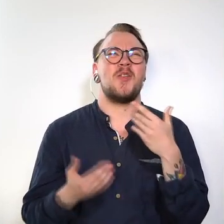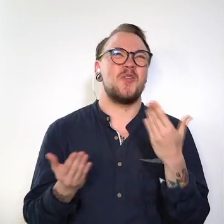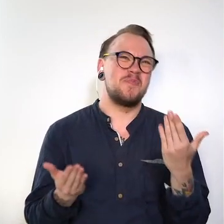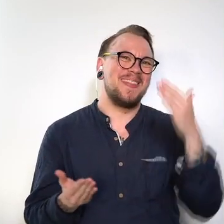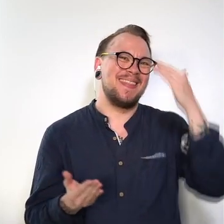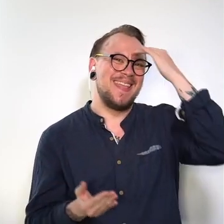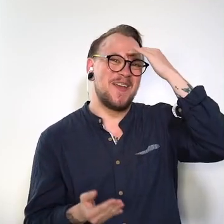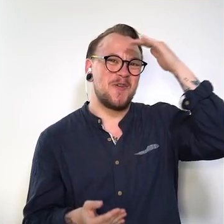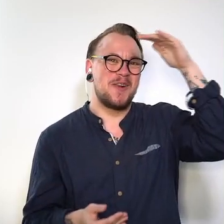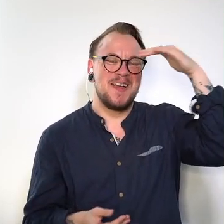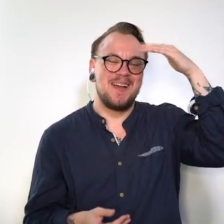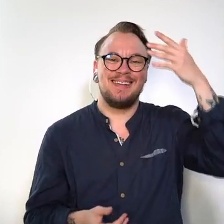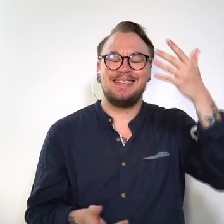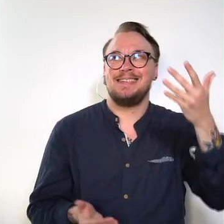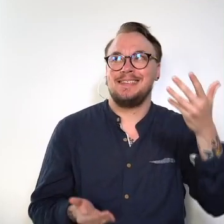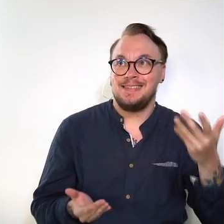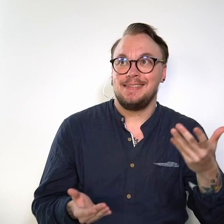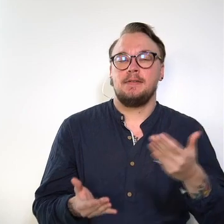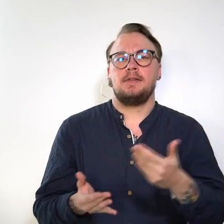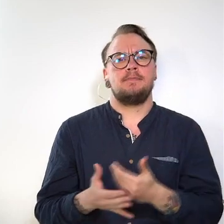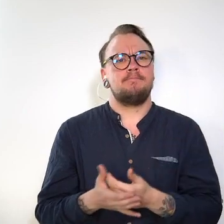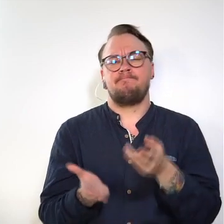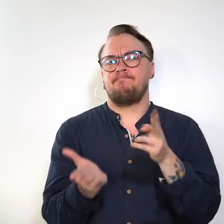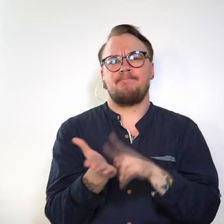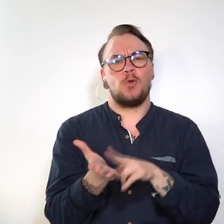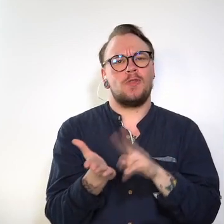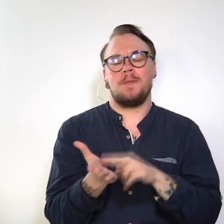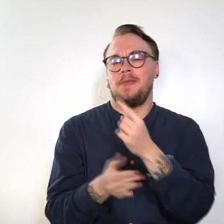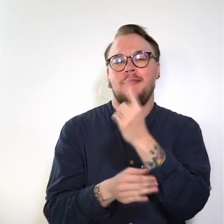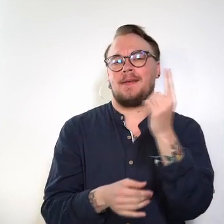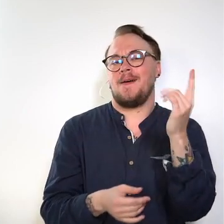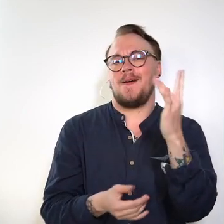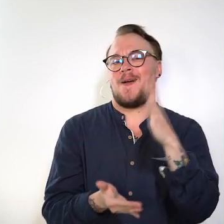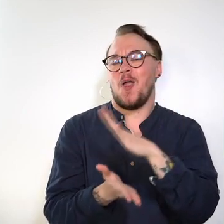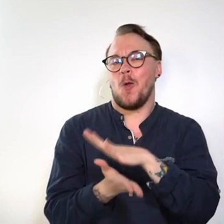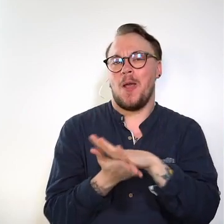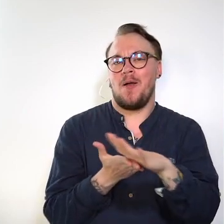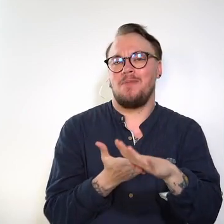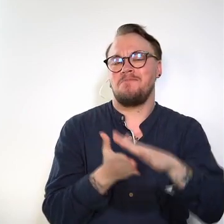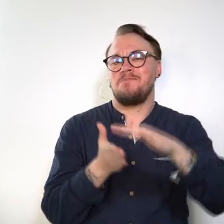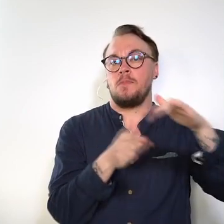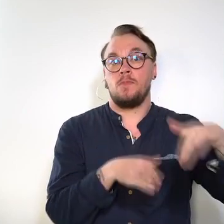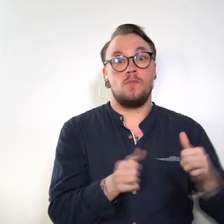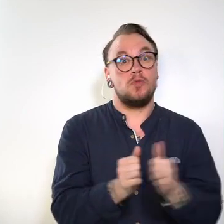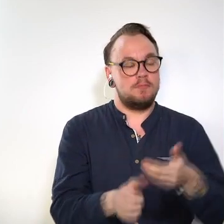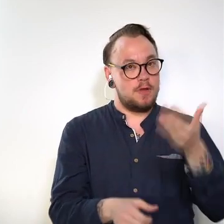Teoria ei ole ollut totta pitkin aikoin, mutta aikanaan sillä oli